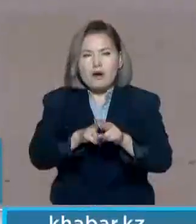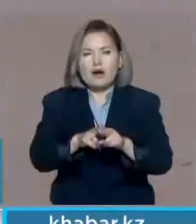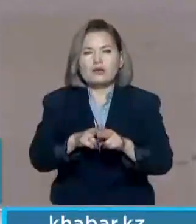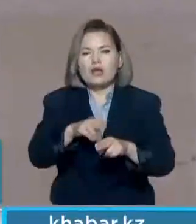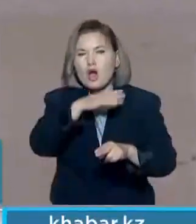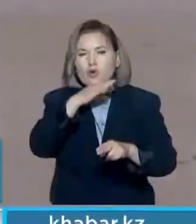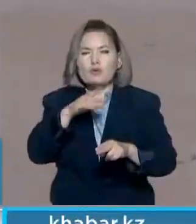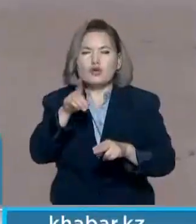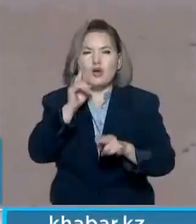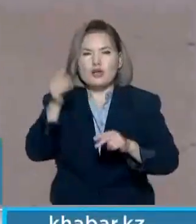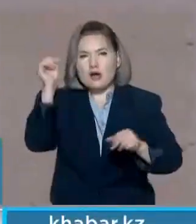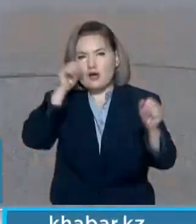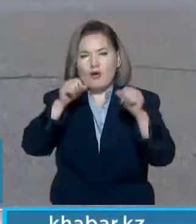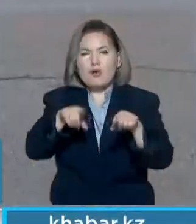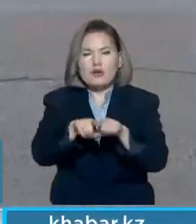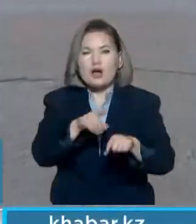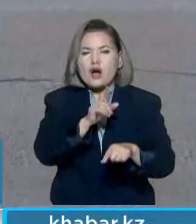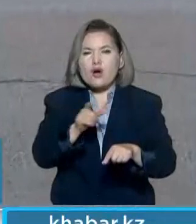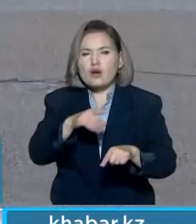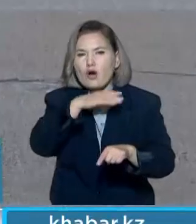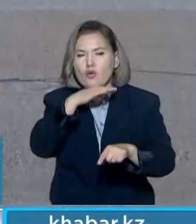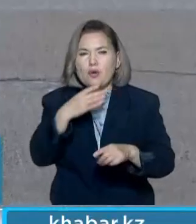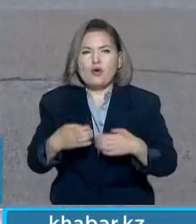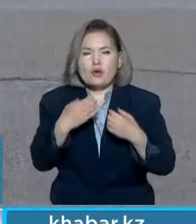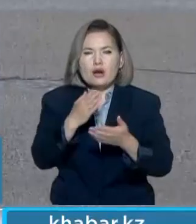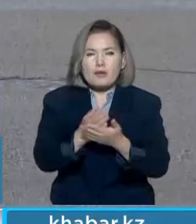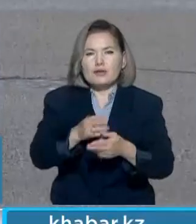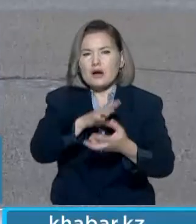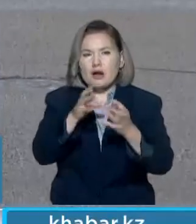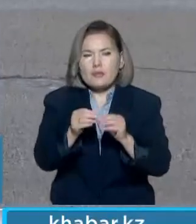жүретін жасөспірімдерден көпшілік сескенеді. Сондықтан талап күшейсе,